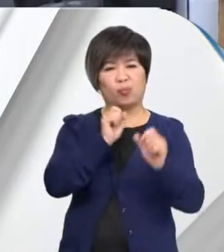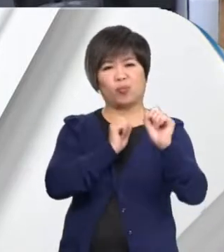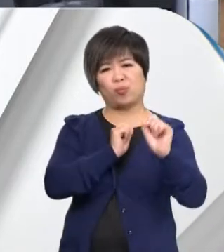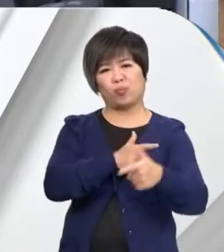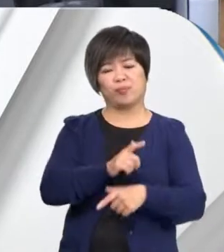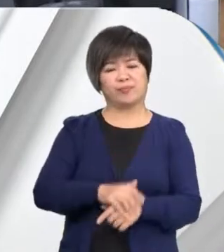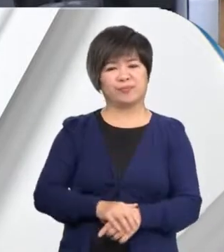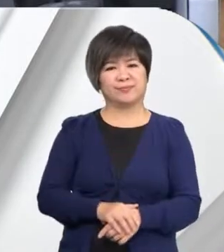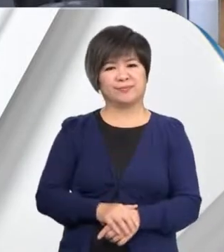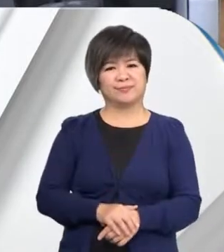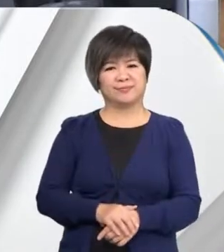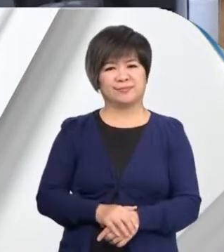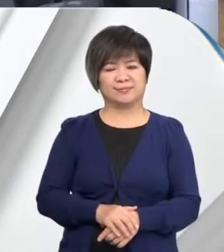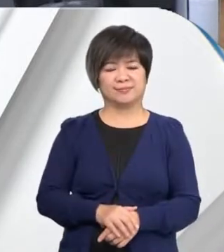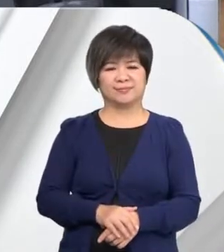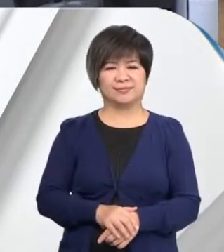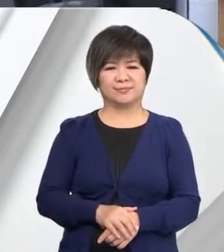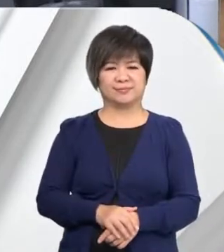佢哋有